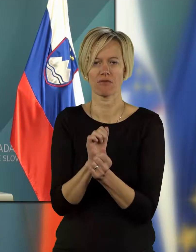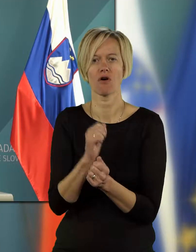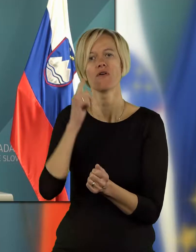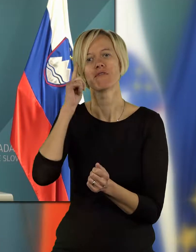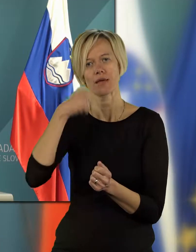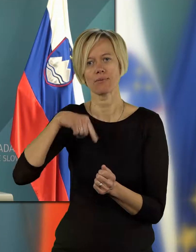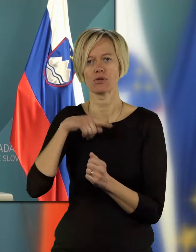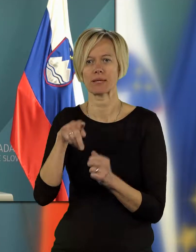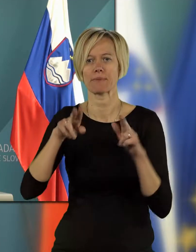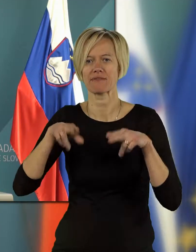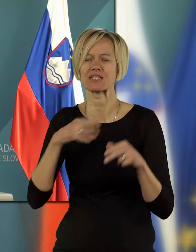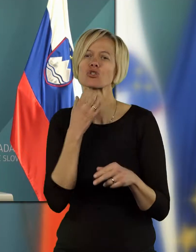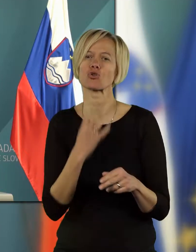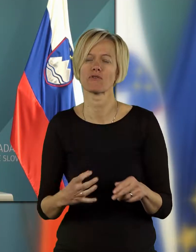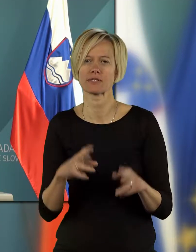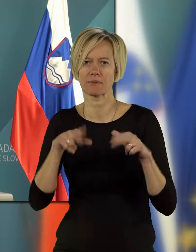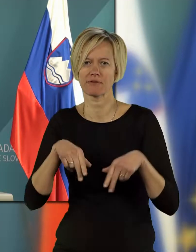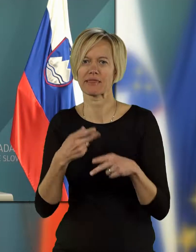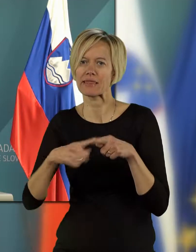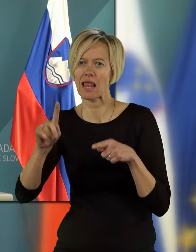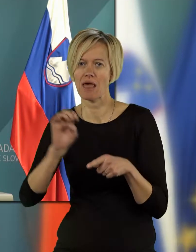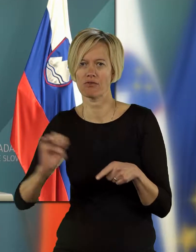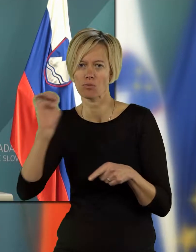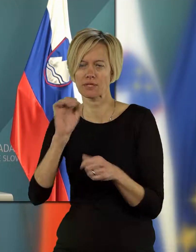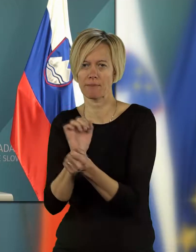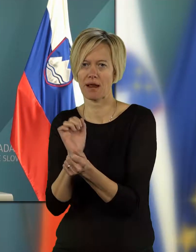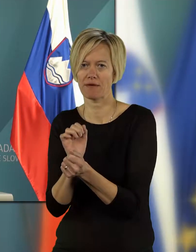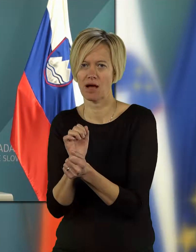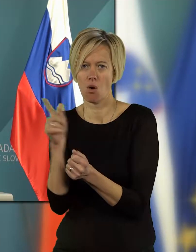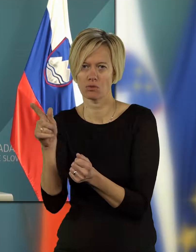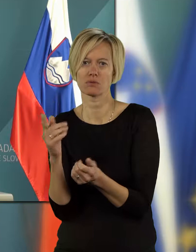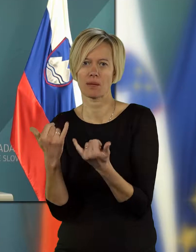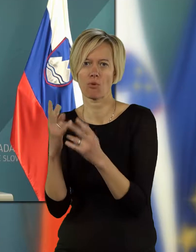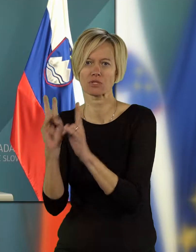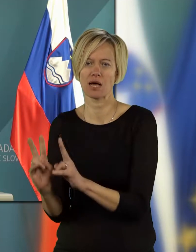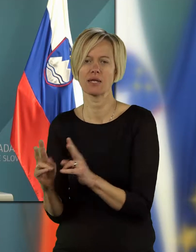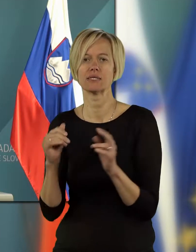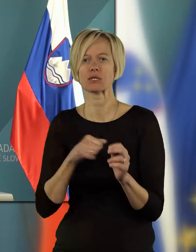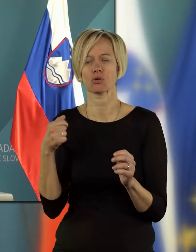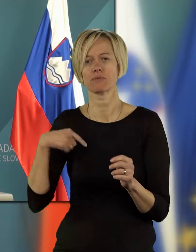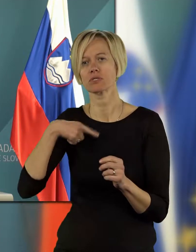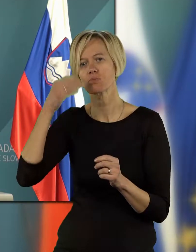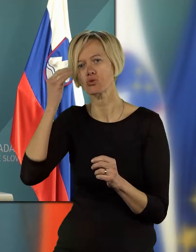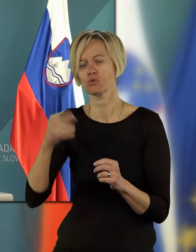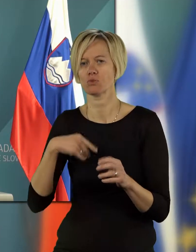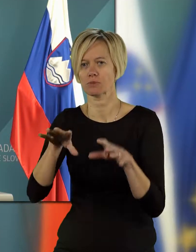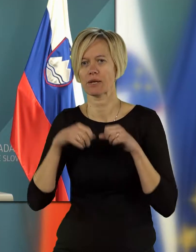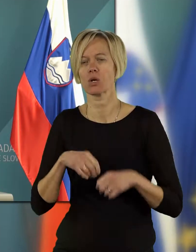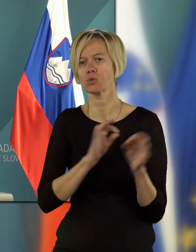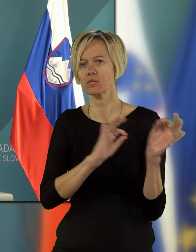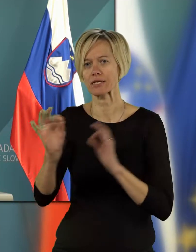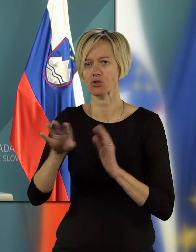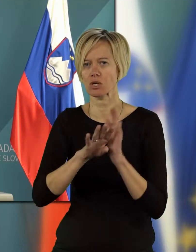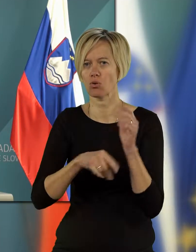so te pravice, zgodovinske pravice, del evropskega prava so postale in ker ga spoštujemo, smo tudi sprejeli